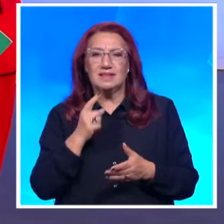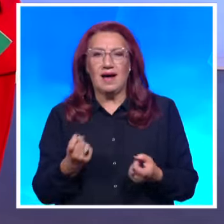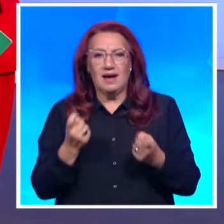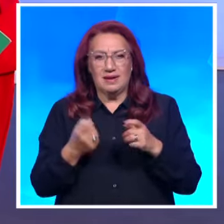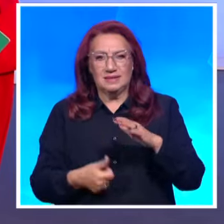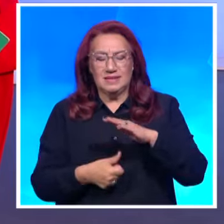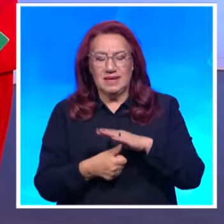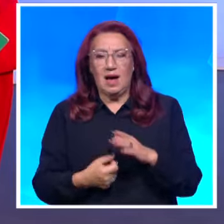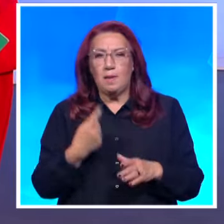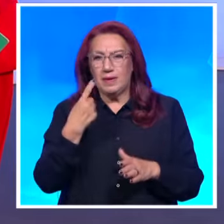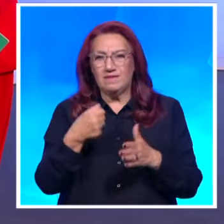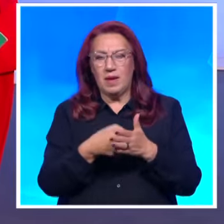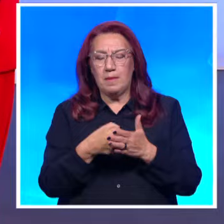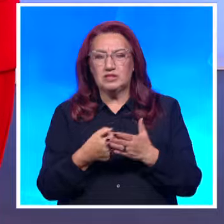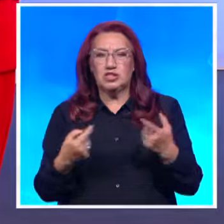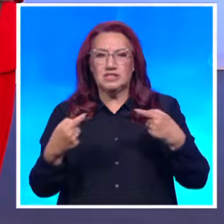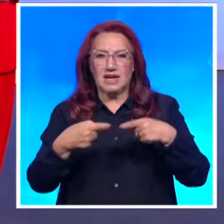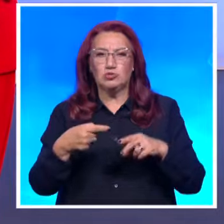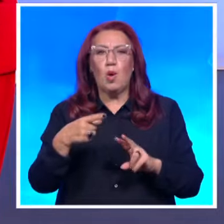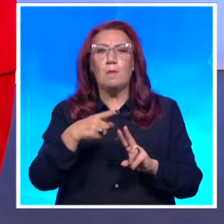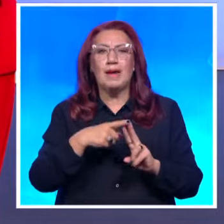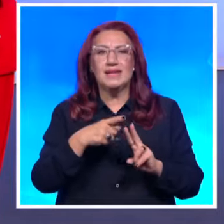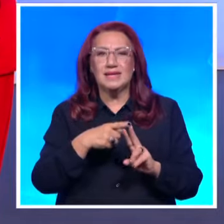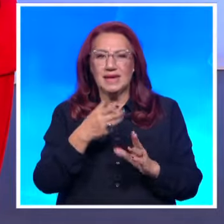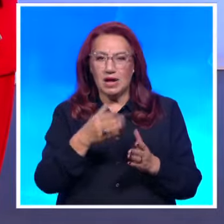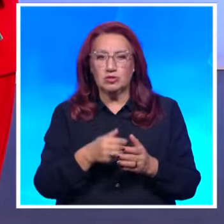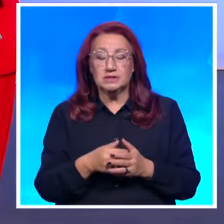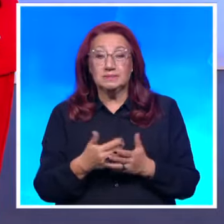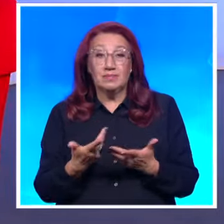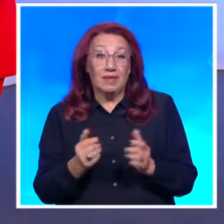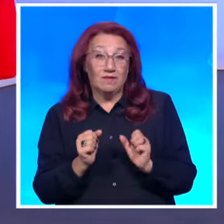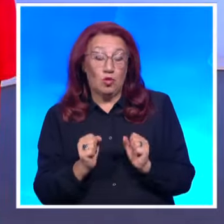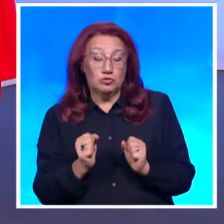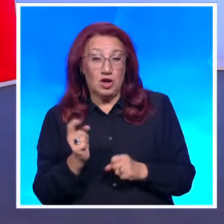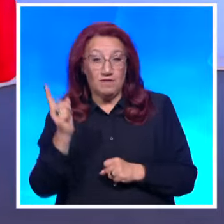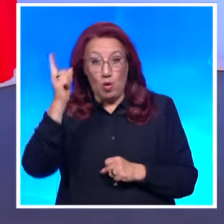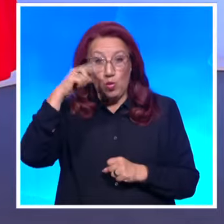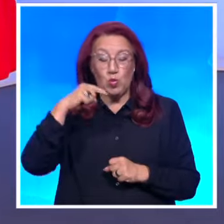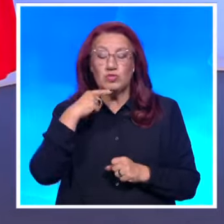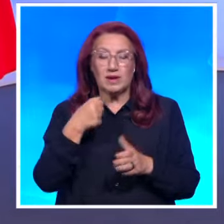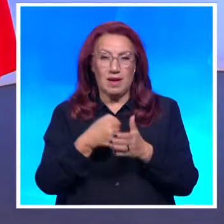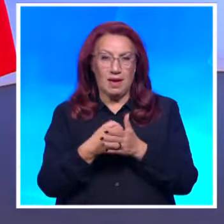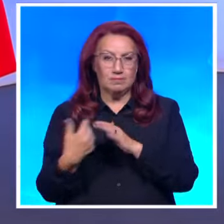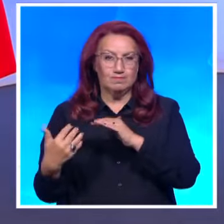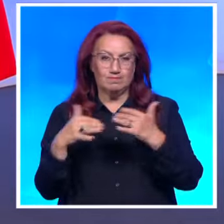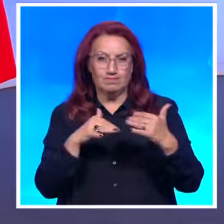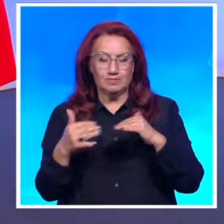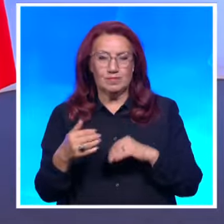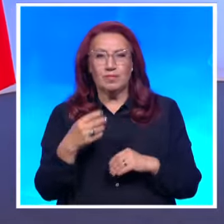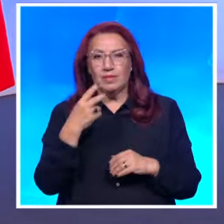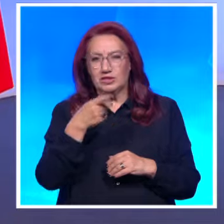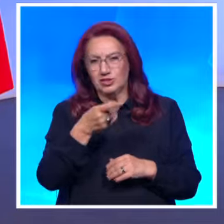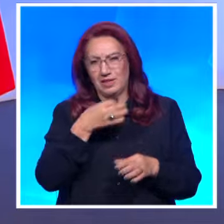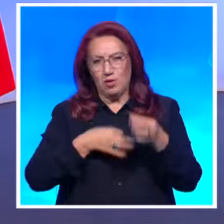в квалификациите на Шампионската лига. С каква нагласа домакините очакват утрешния двубой? Въпросът е към нашия пратеник във връзката столица